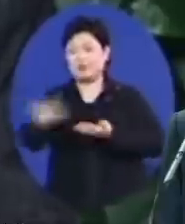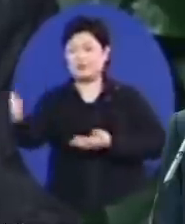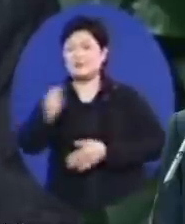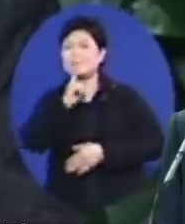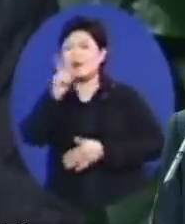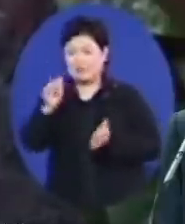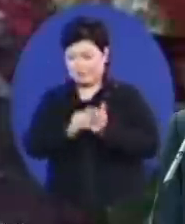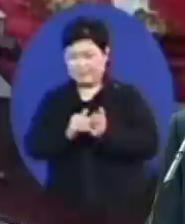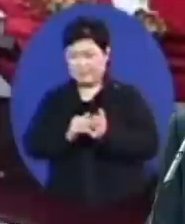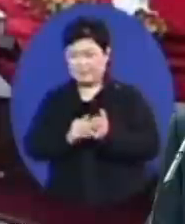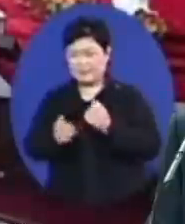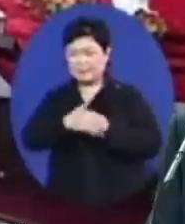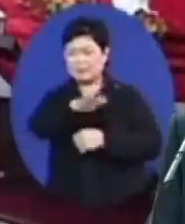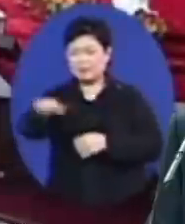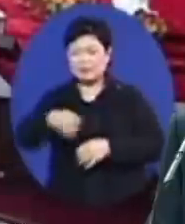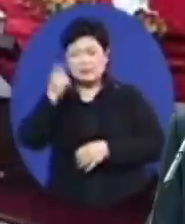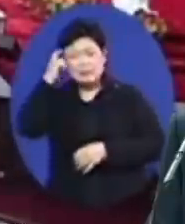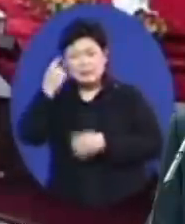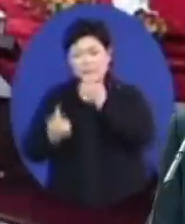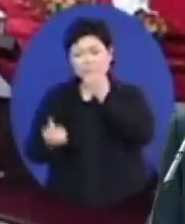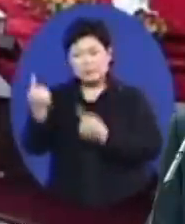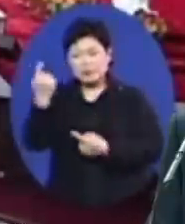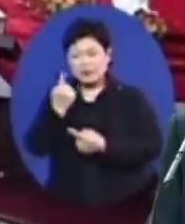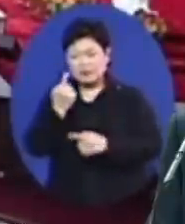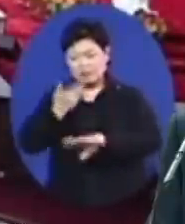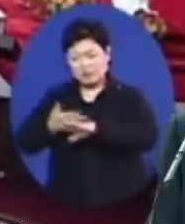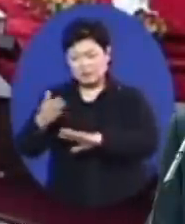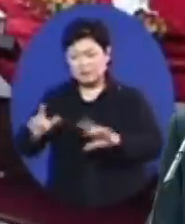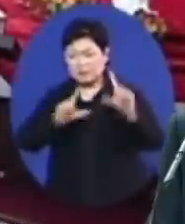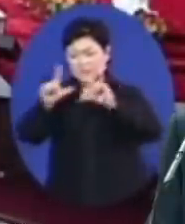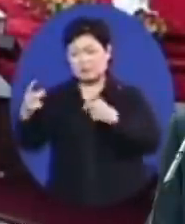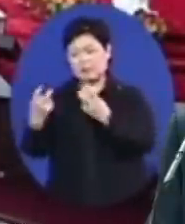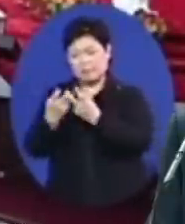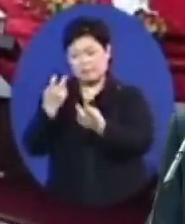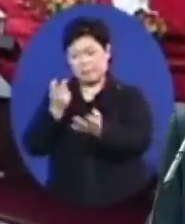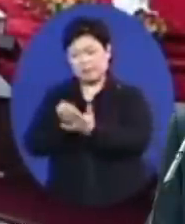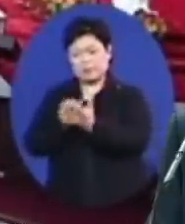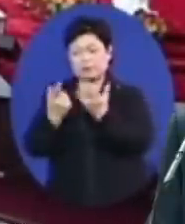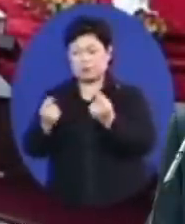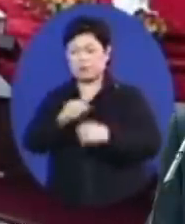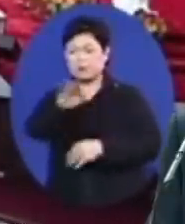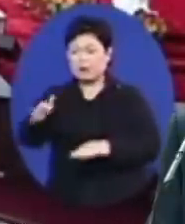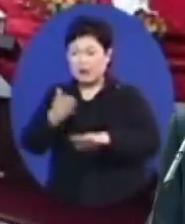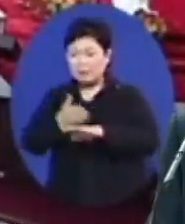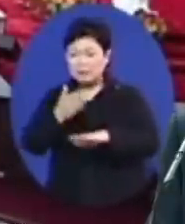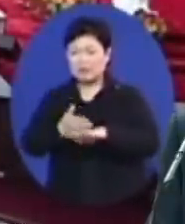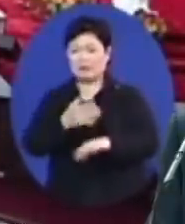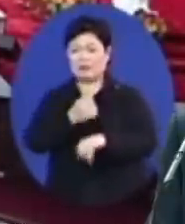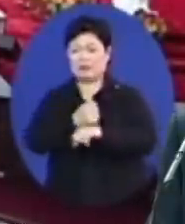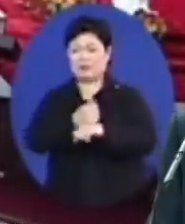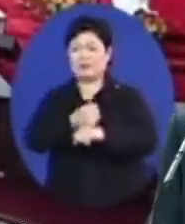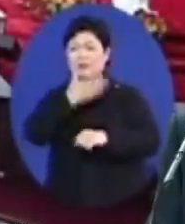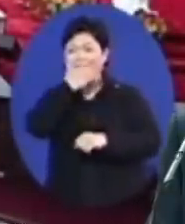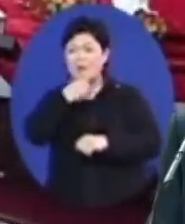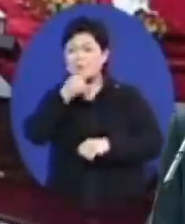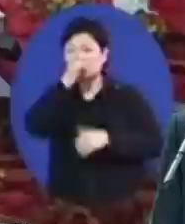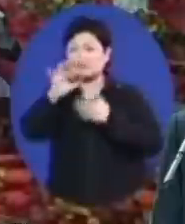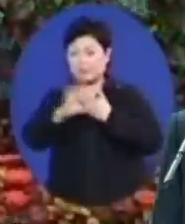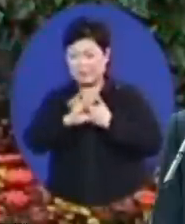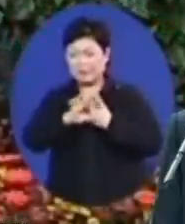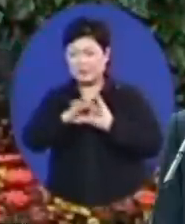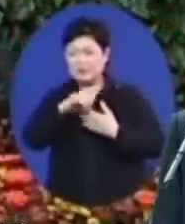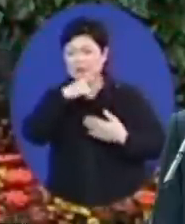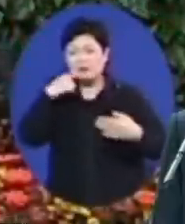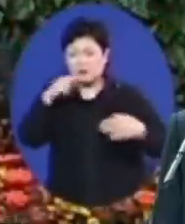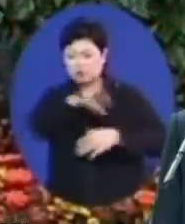그것이 우리가 상상하는 것보다 다른 삶의 법칙인 것입니다. 우리가 감사하고 행복하면 주위를